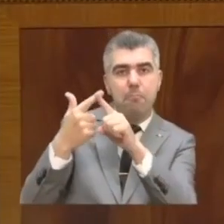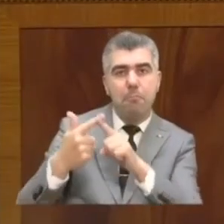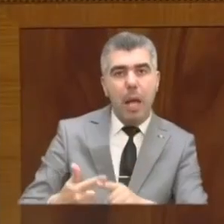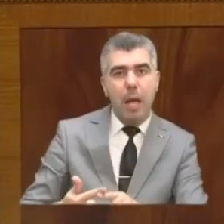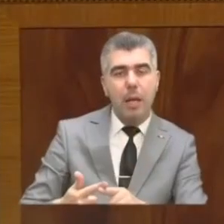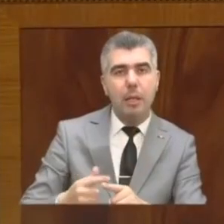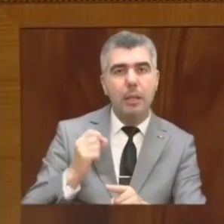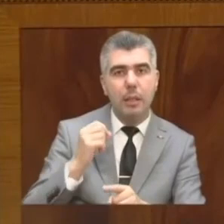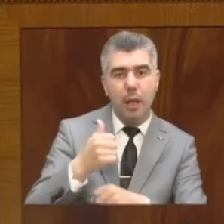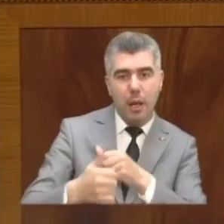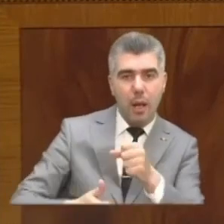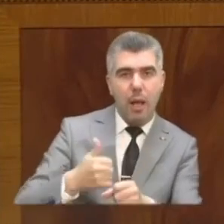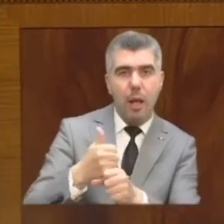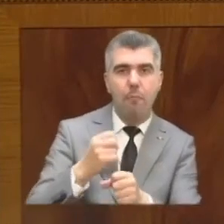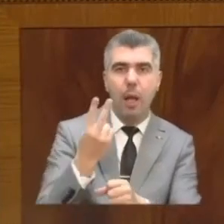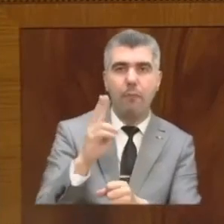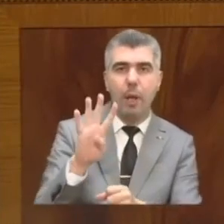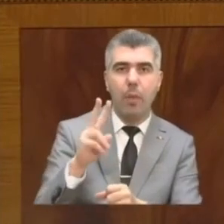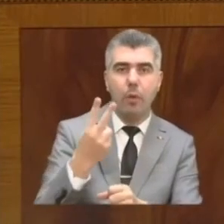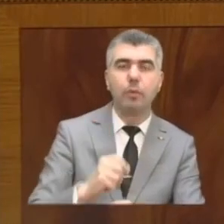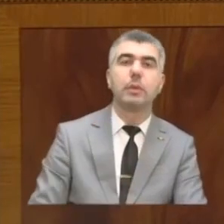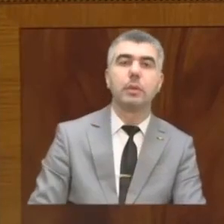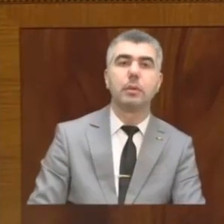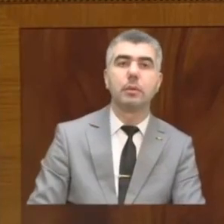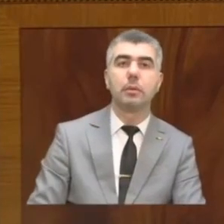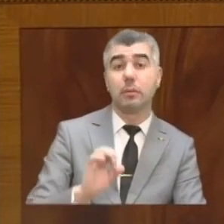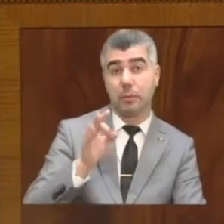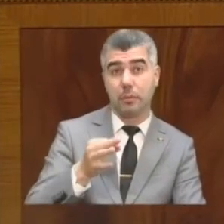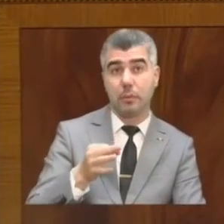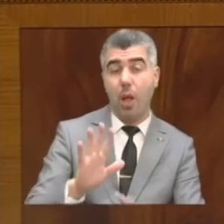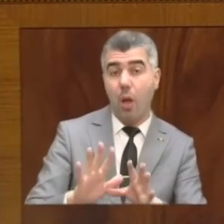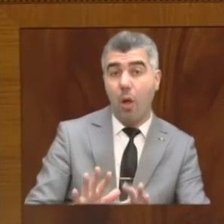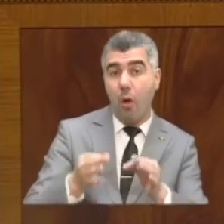قانون المالية لسنة 2024، وذلك بغرض